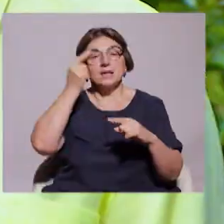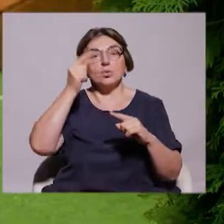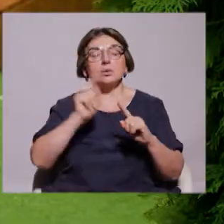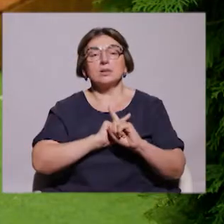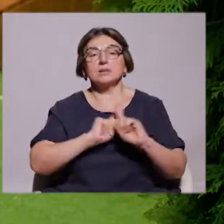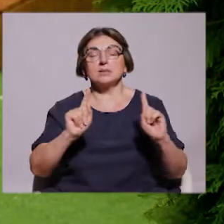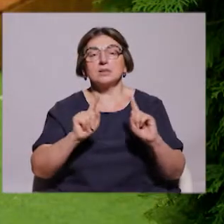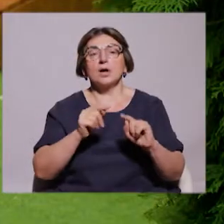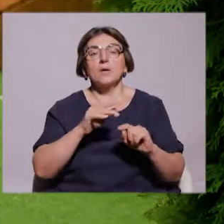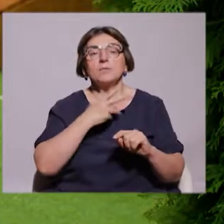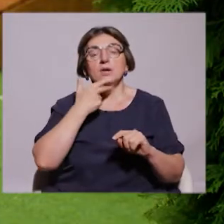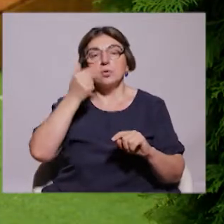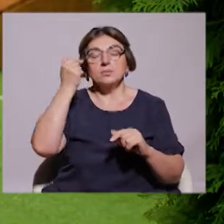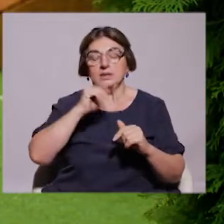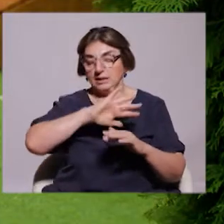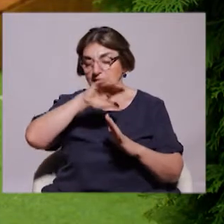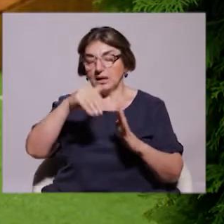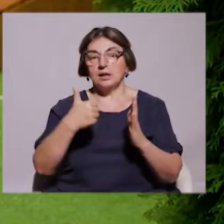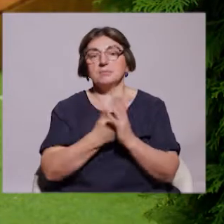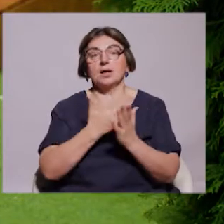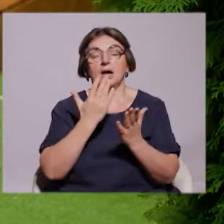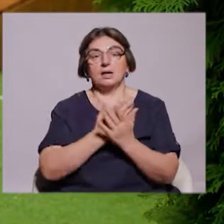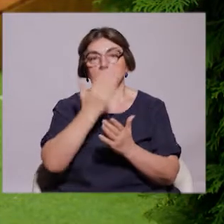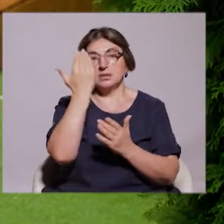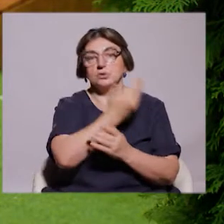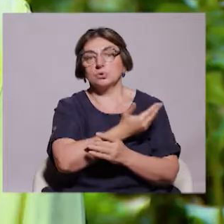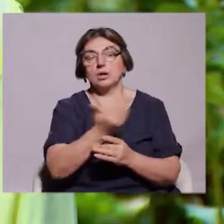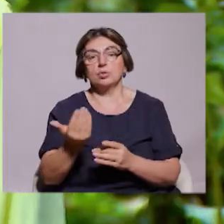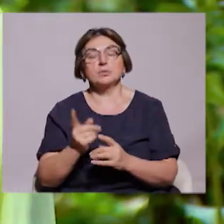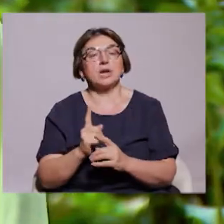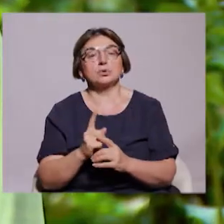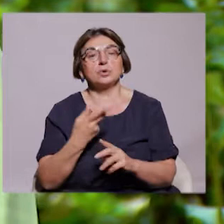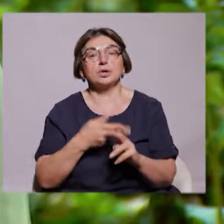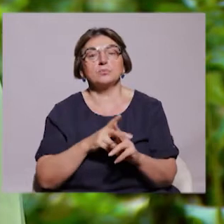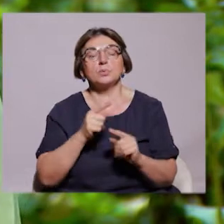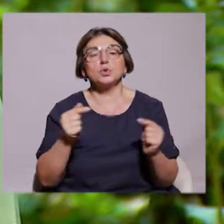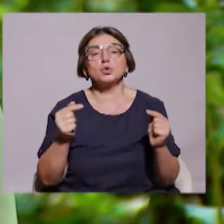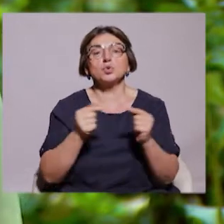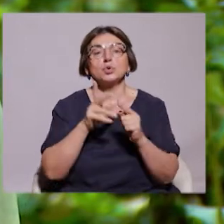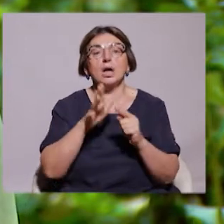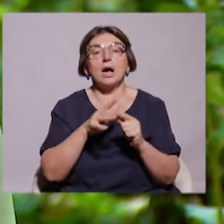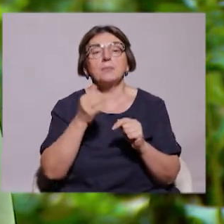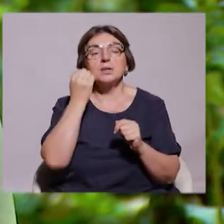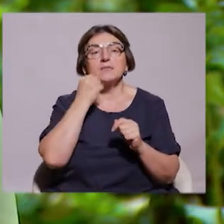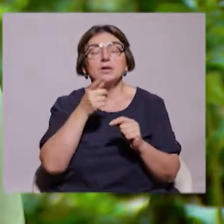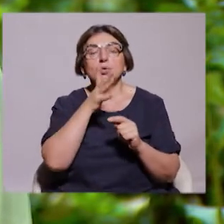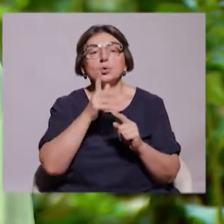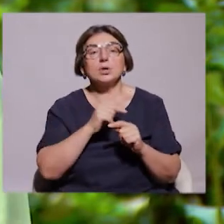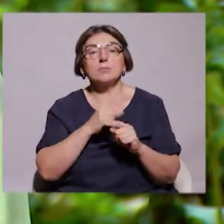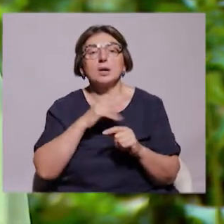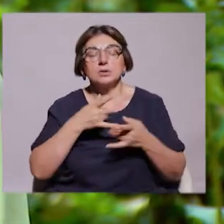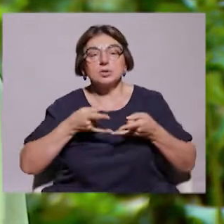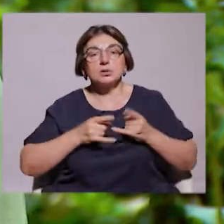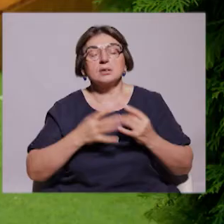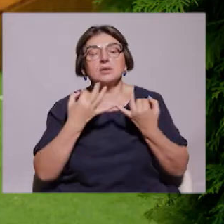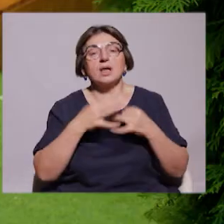ცივილიზაციას, რომლის ნაკოფსაც დღემდე იმკის კაცობრიობა. Და რატომ? იმიტომ რომ სწორედ ანტიკურობის დამსახურებაა, რომ მან შვა